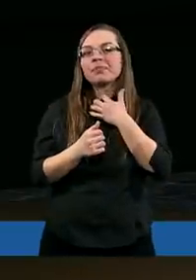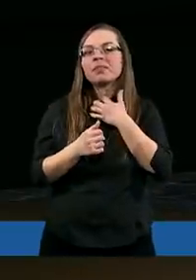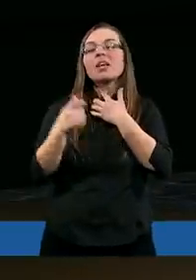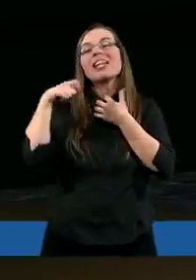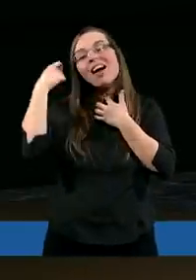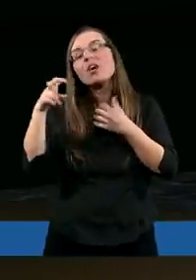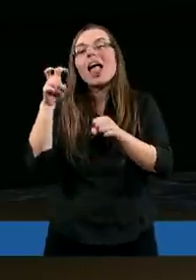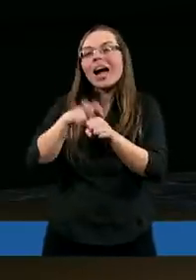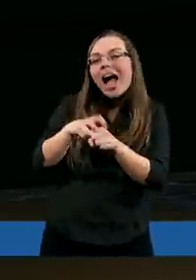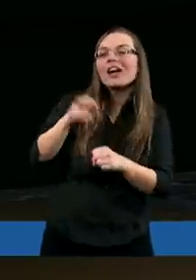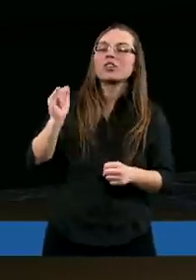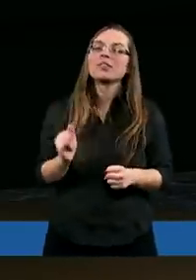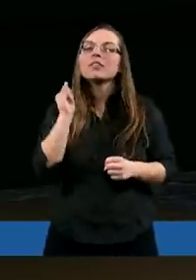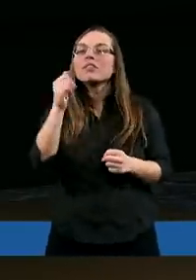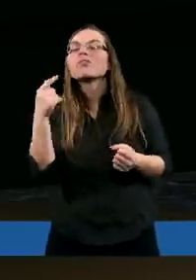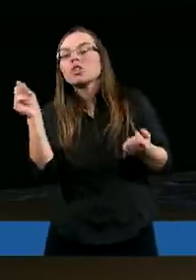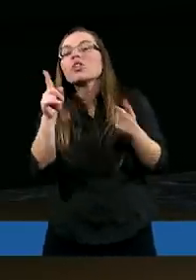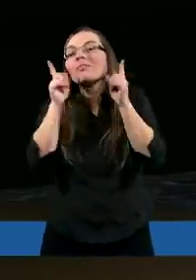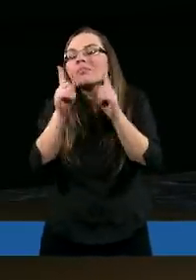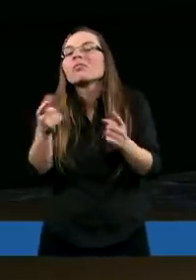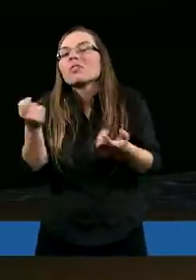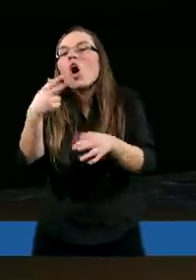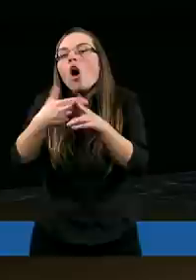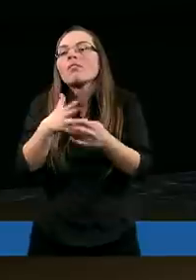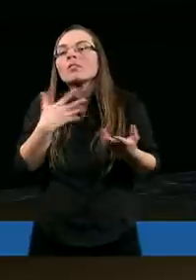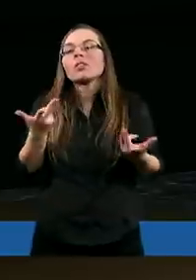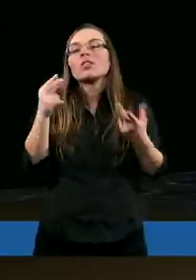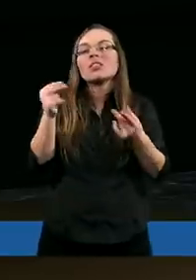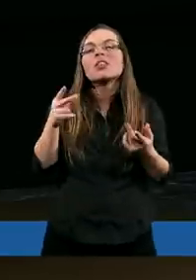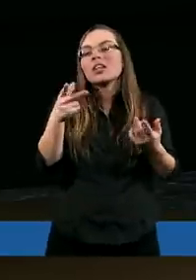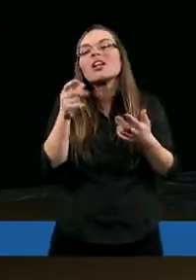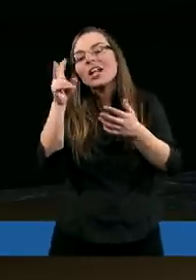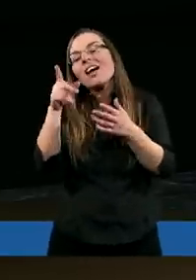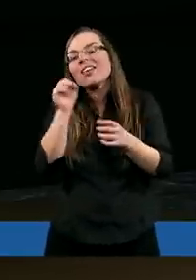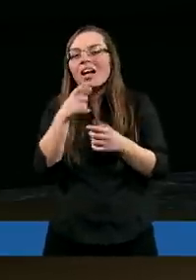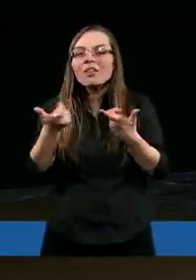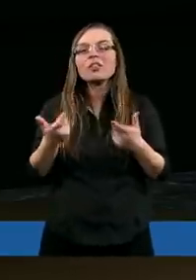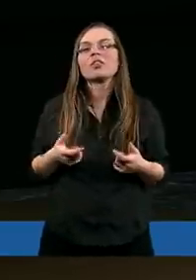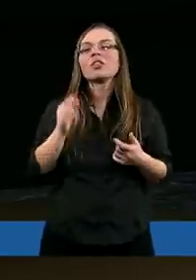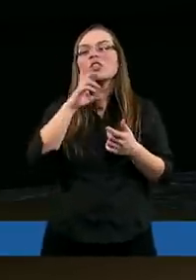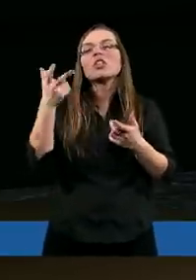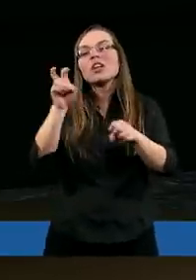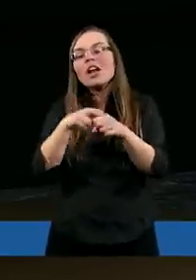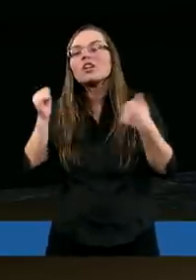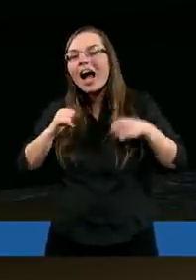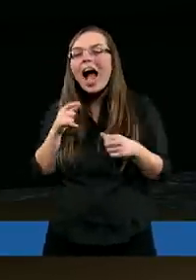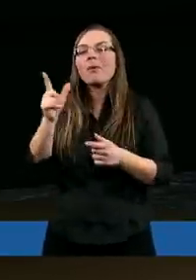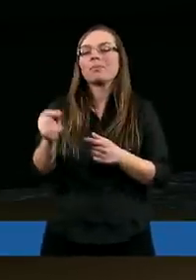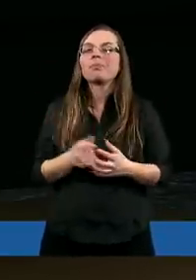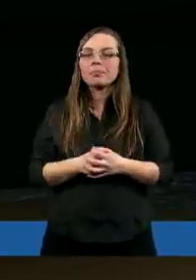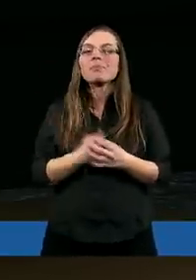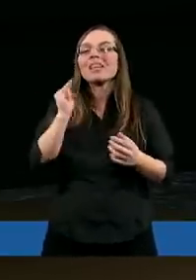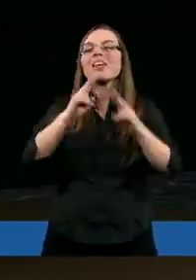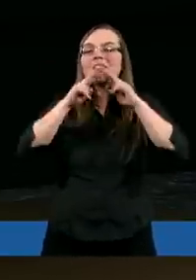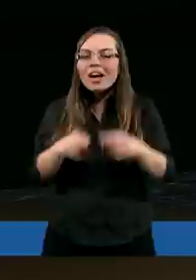zapytałem lekarza, czy to trzeba naprawdę chorować, czy nie. Nie, może się pan starać. 3 lata czekałem i